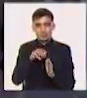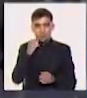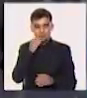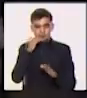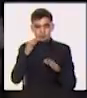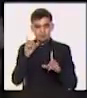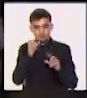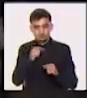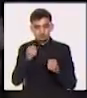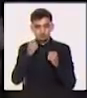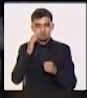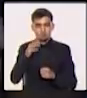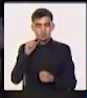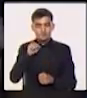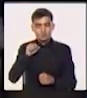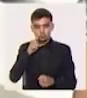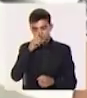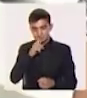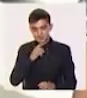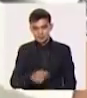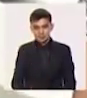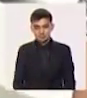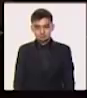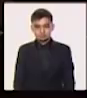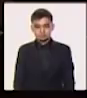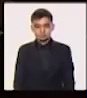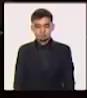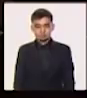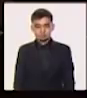жаттығуға аттанбақ. Лаура Беғали, Сергей Шуйский, Информбюро, Алматы.